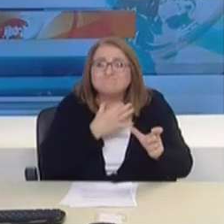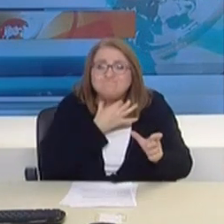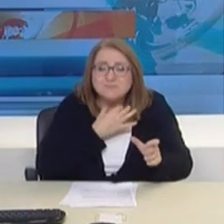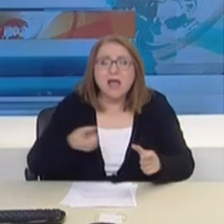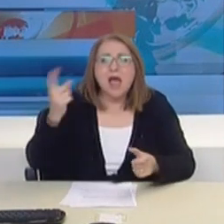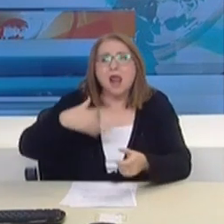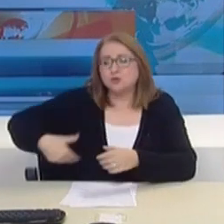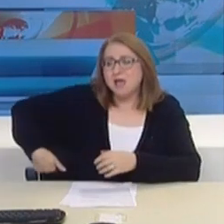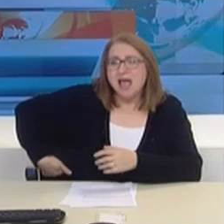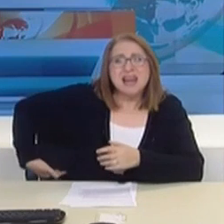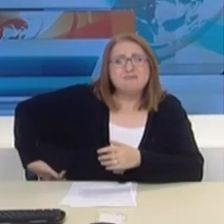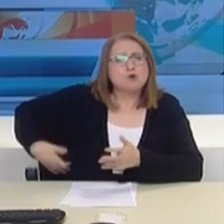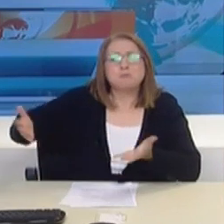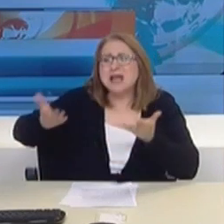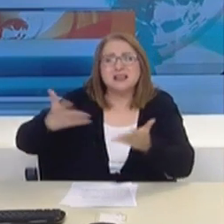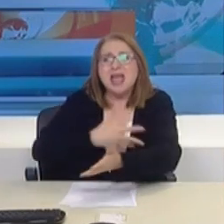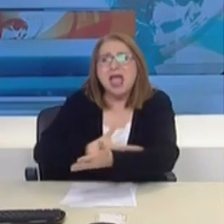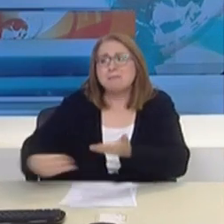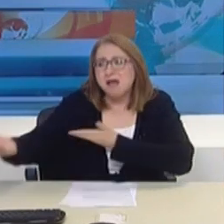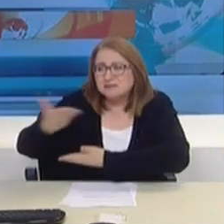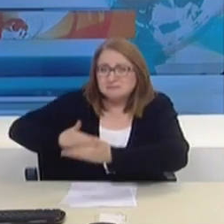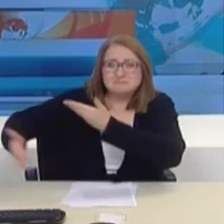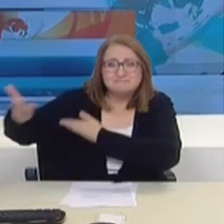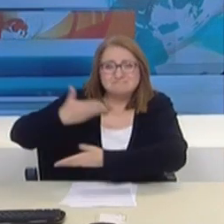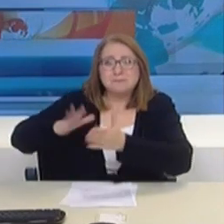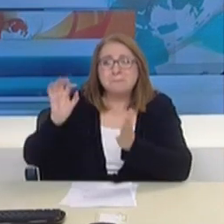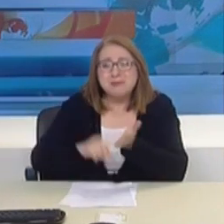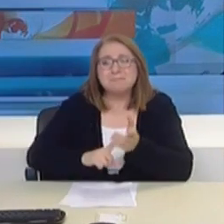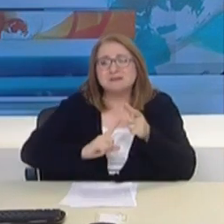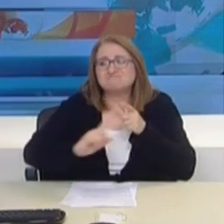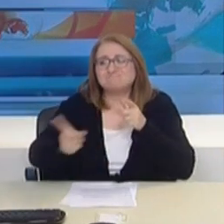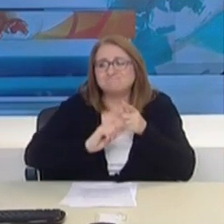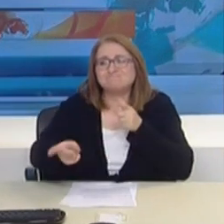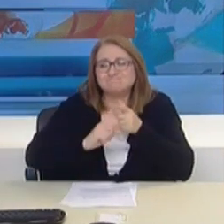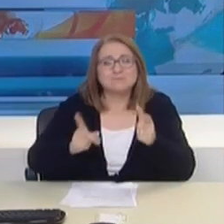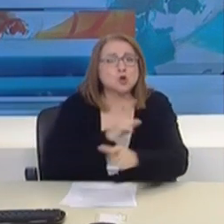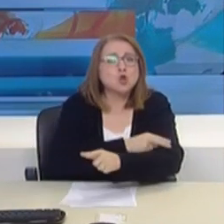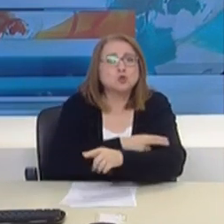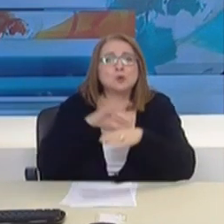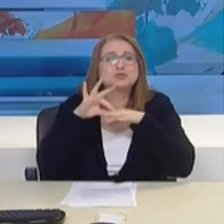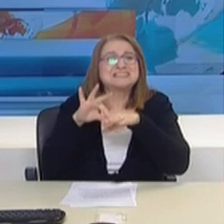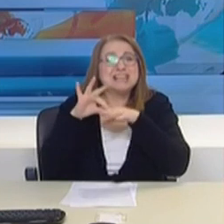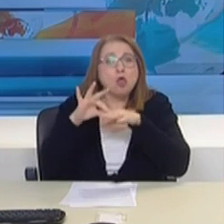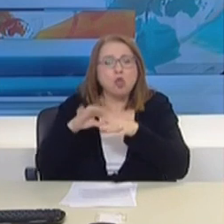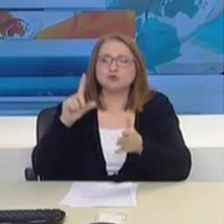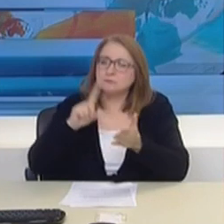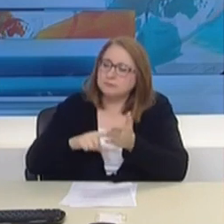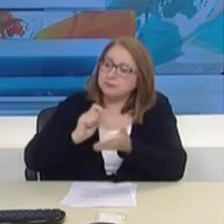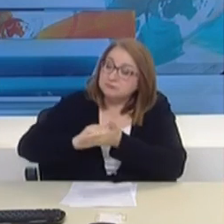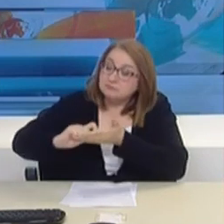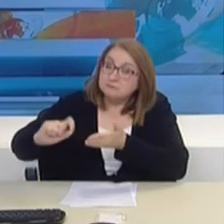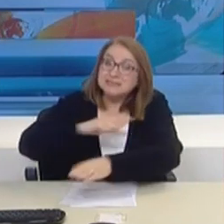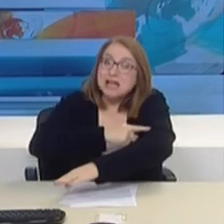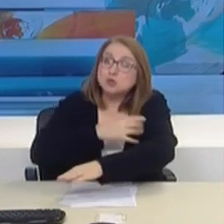χρειάζονται αιμοκάθαρση ή οποιαδήποτε άλλη τακτική επίσκεψη ή έκτακτη στο γιατρό. Επίσης, σε σχέση με τα